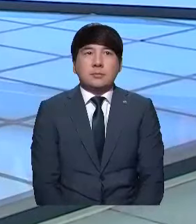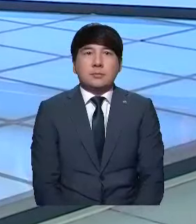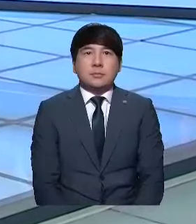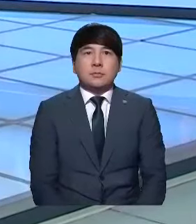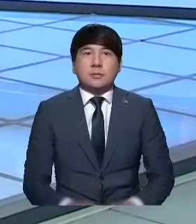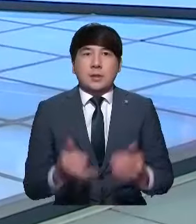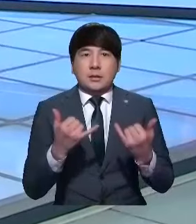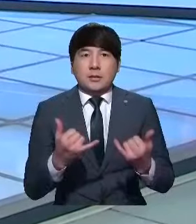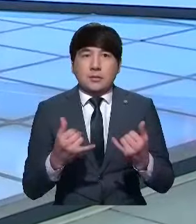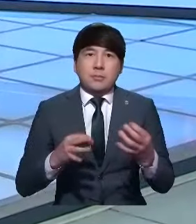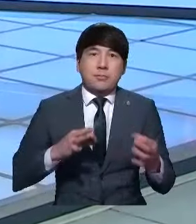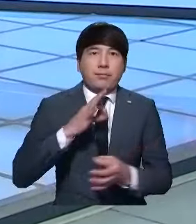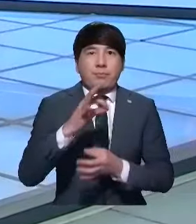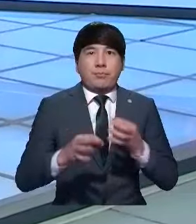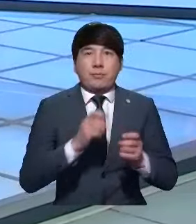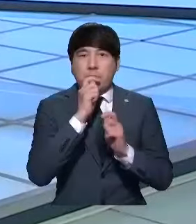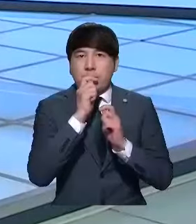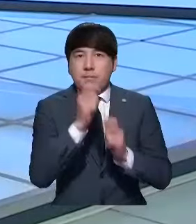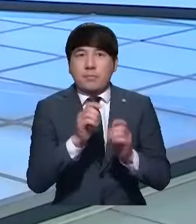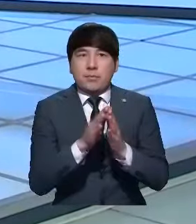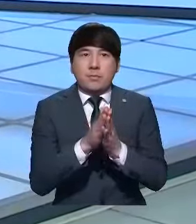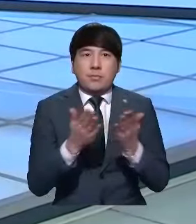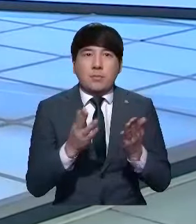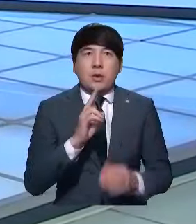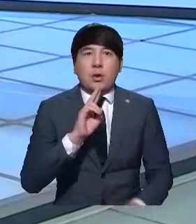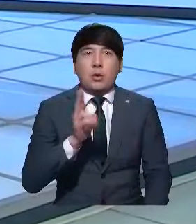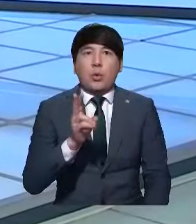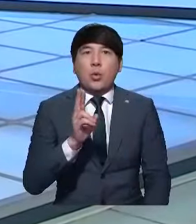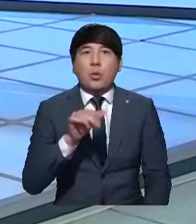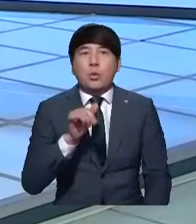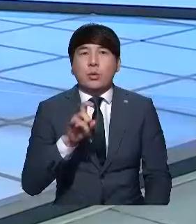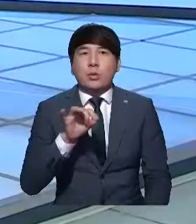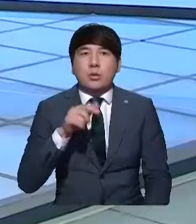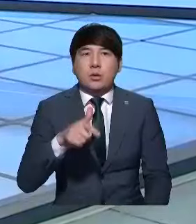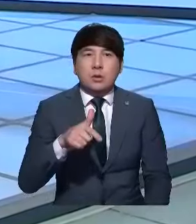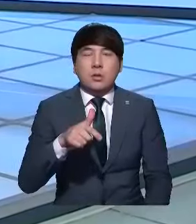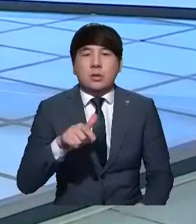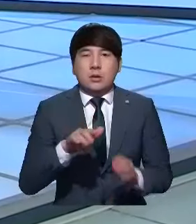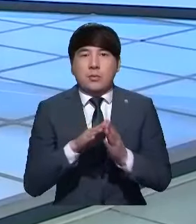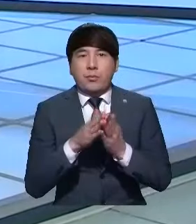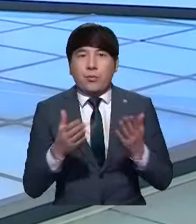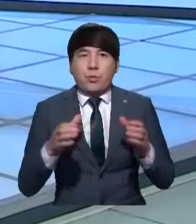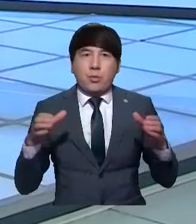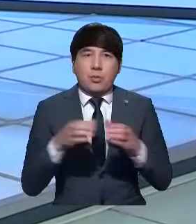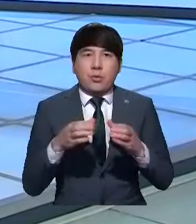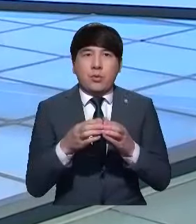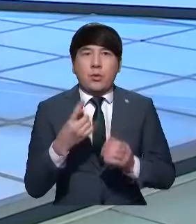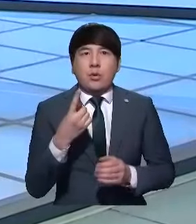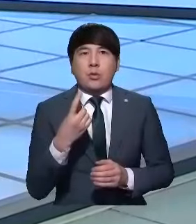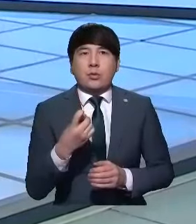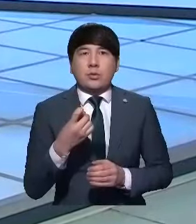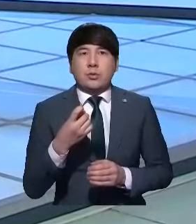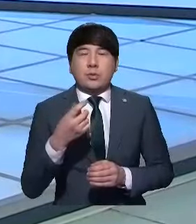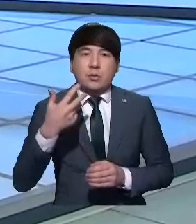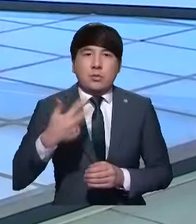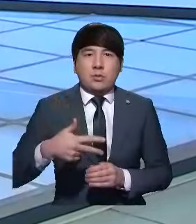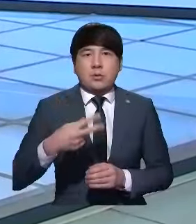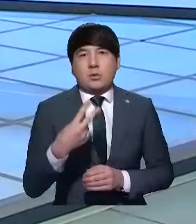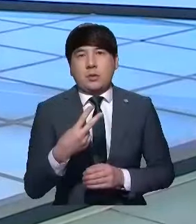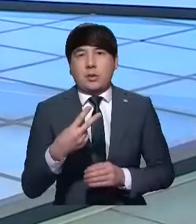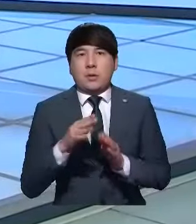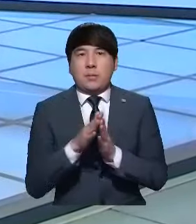Бүгін халықаралық кітап сыйлау күні. Google компаниясының 2012 жылғы зерттеуі әлемде 132 миллионға жуық кітап барын